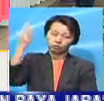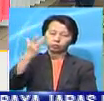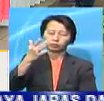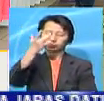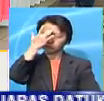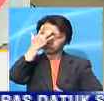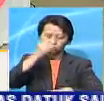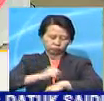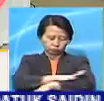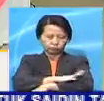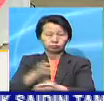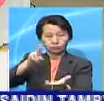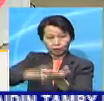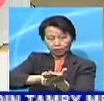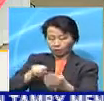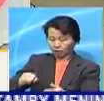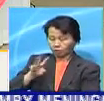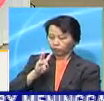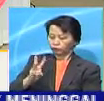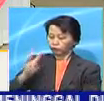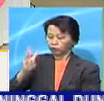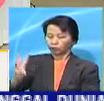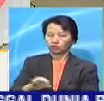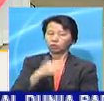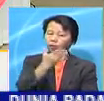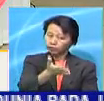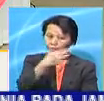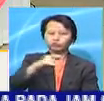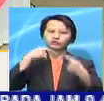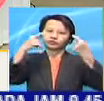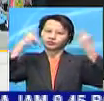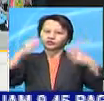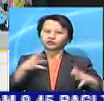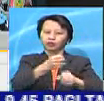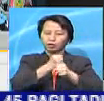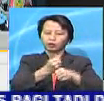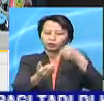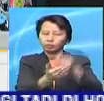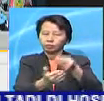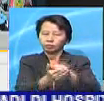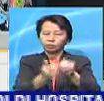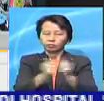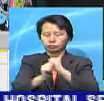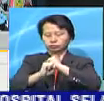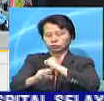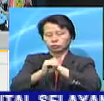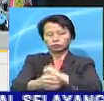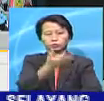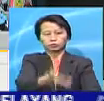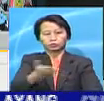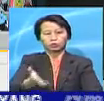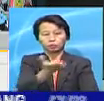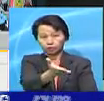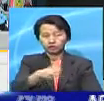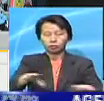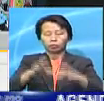yang mendaftar dalam portal itu berkata, beliau telah berjaya menjana pendapatan dengan mengiklankan produk yang